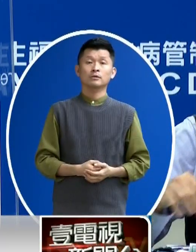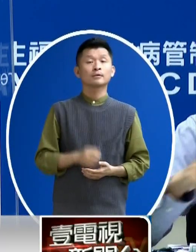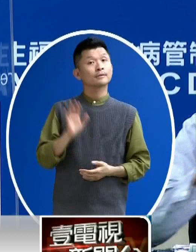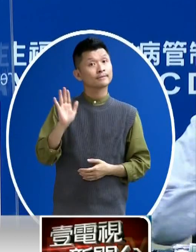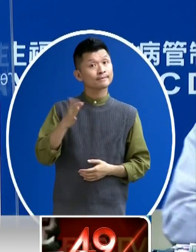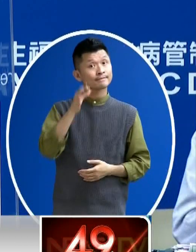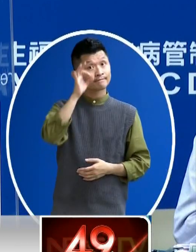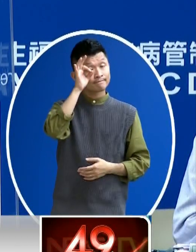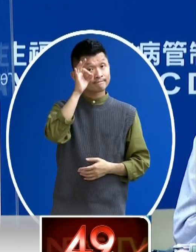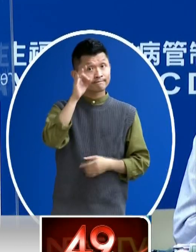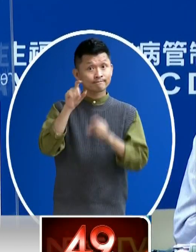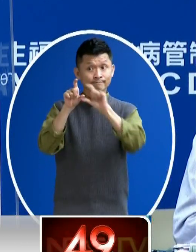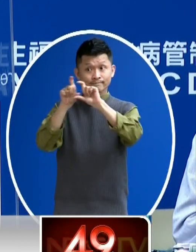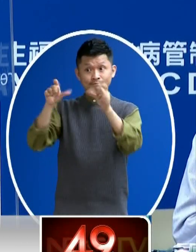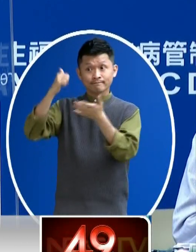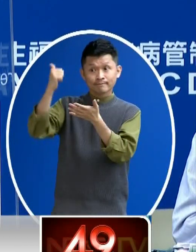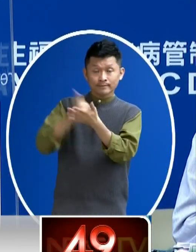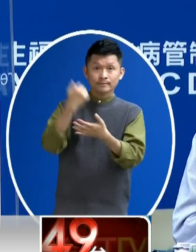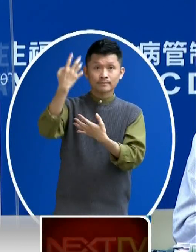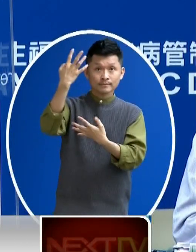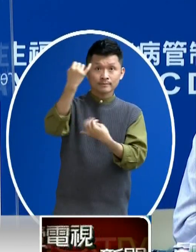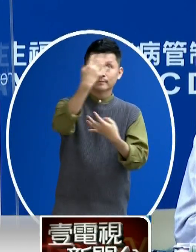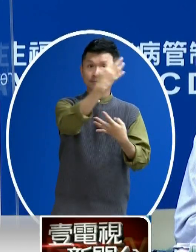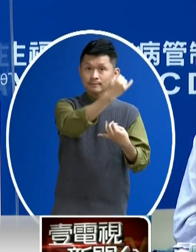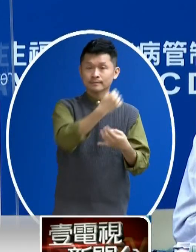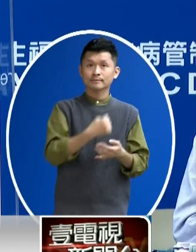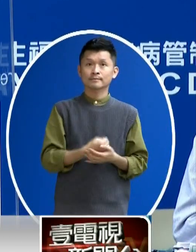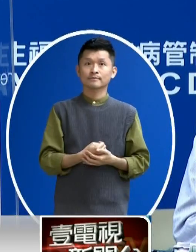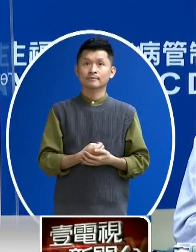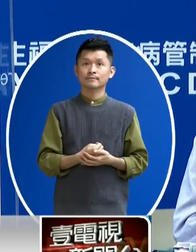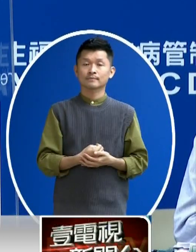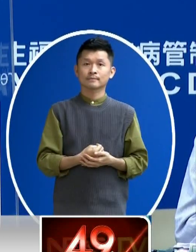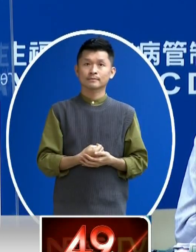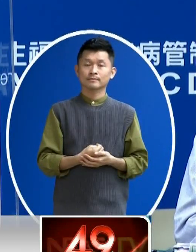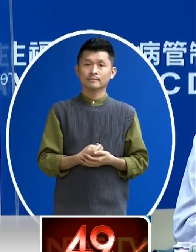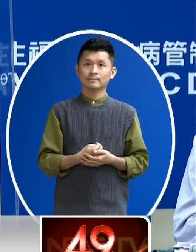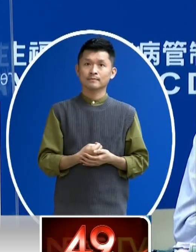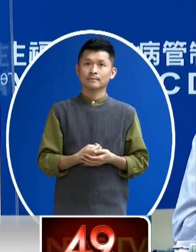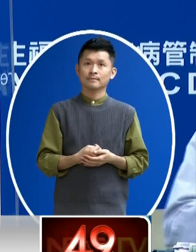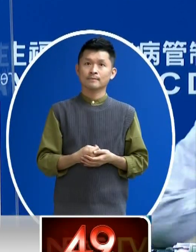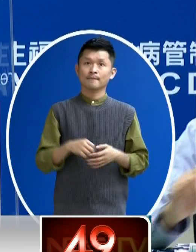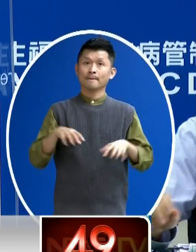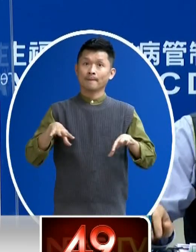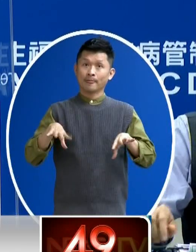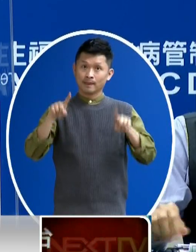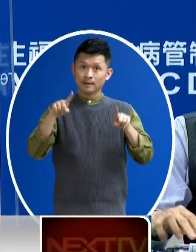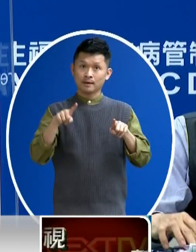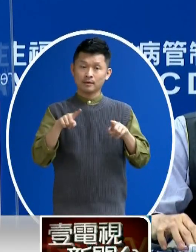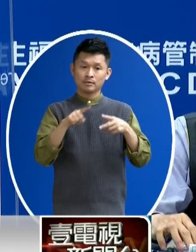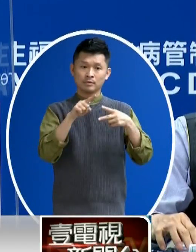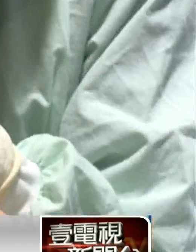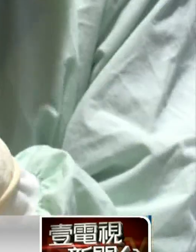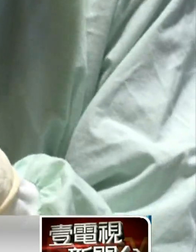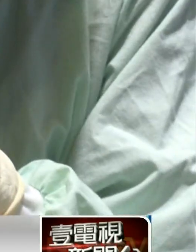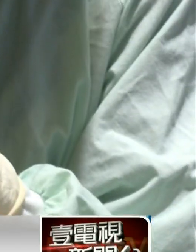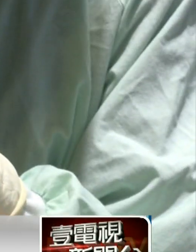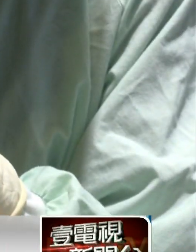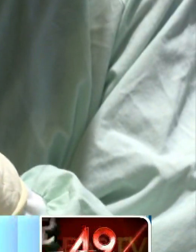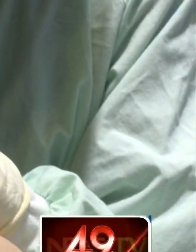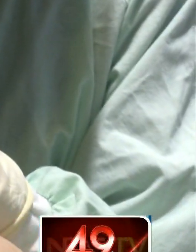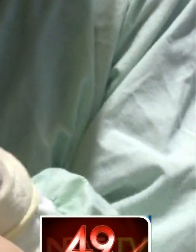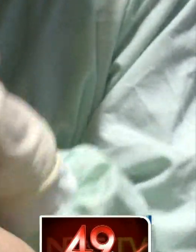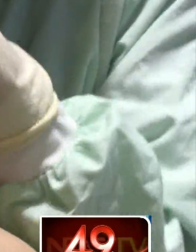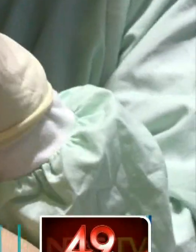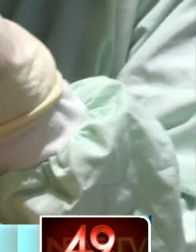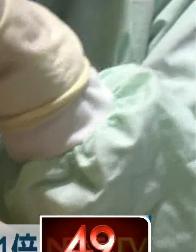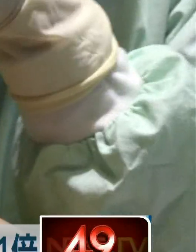是要看到货的日期，好，跟原来我们还是要先提供本来有要打同样一剂的。 首波混打